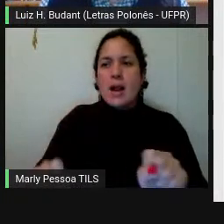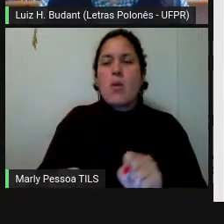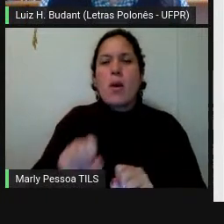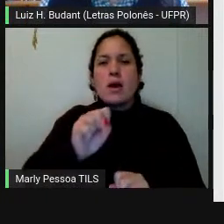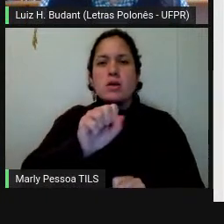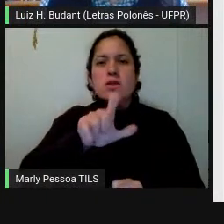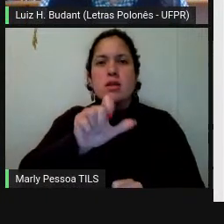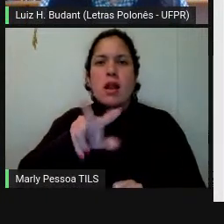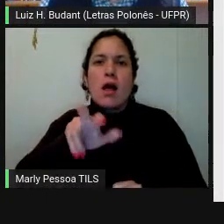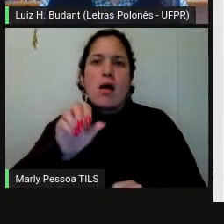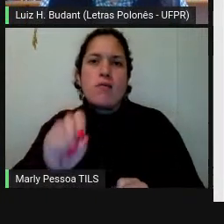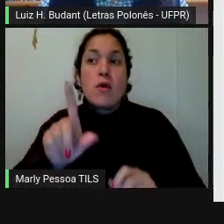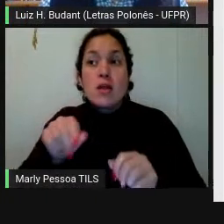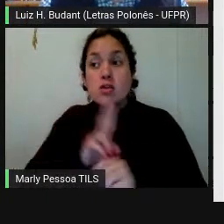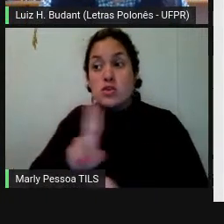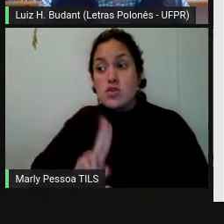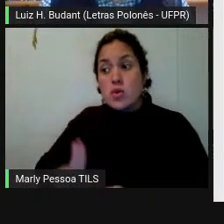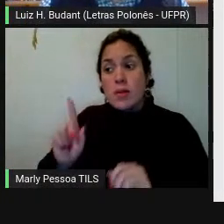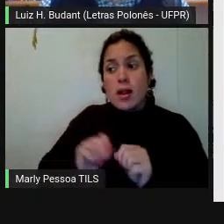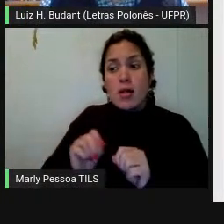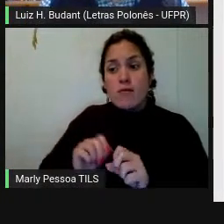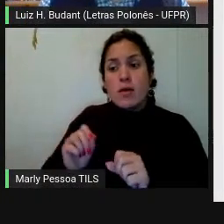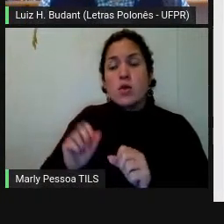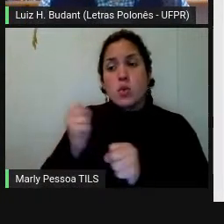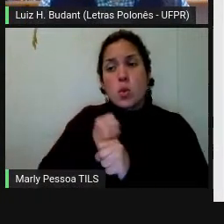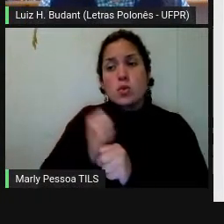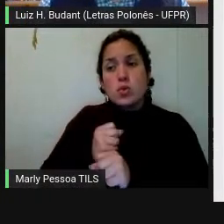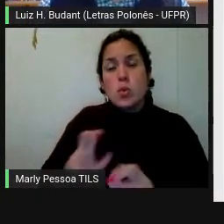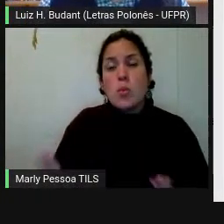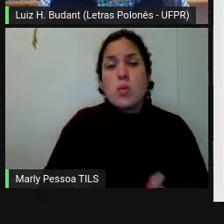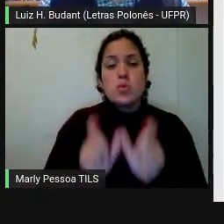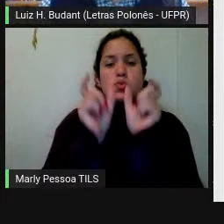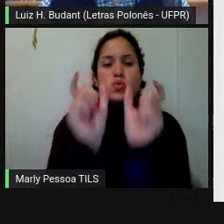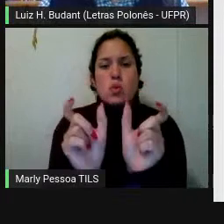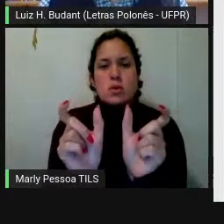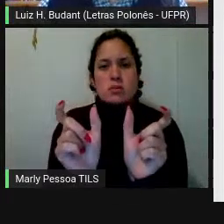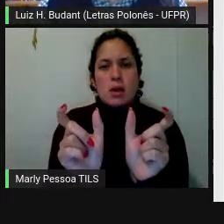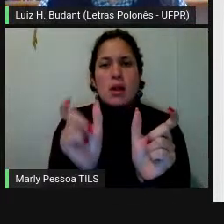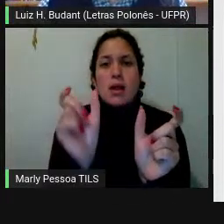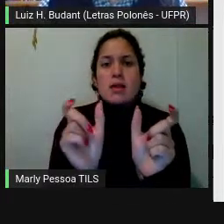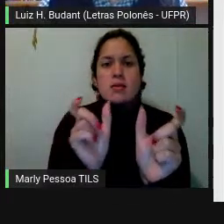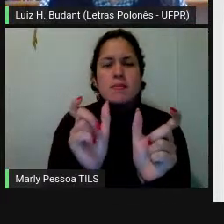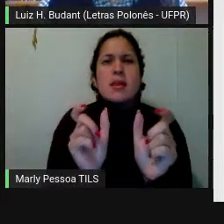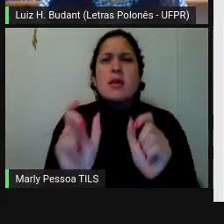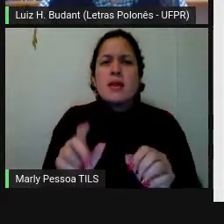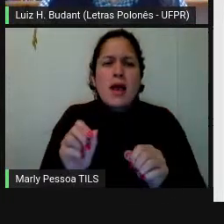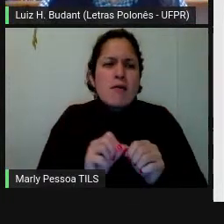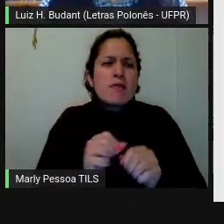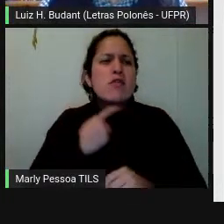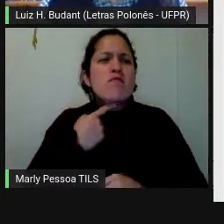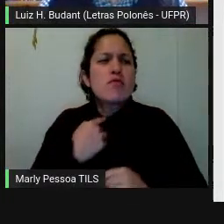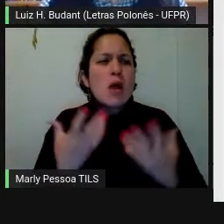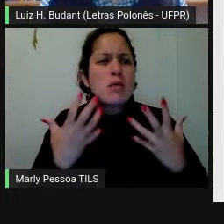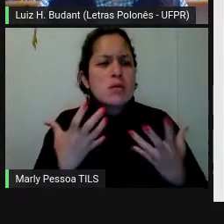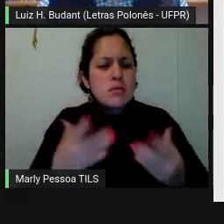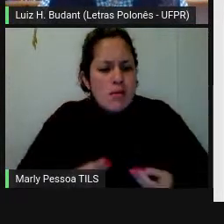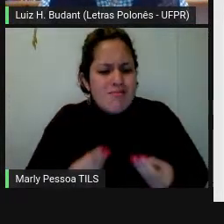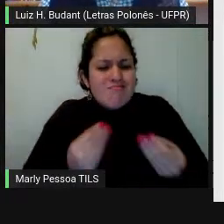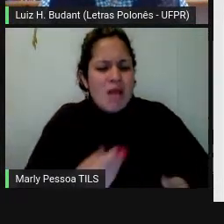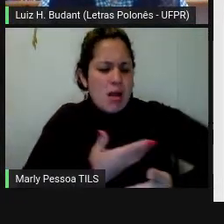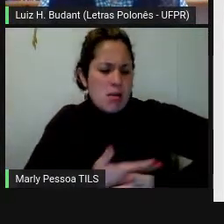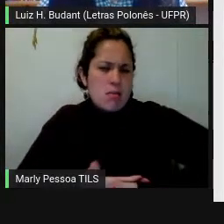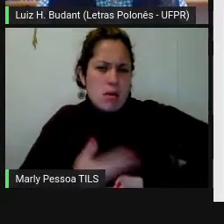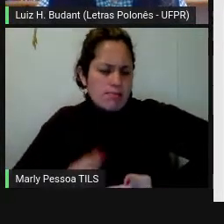e esses nomes, eles se compõem de duas palavras que vão representar um desejo para essa criança que vai receber o nome,